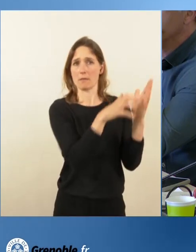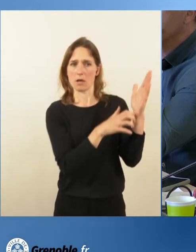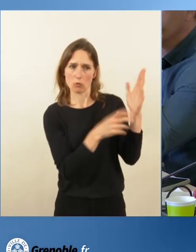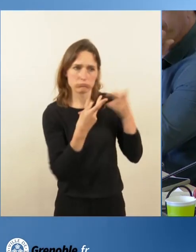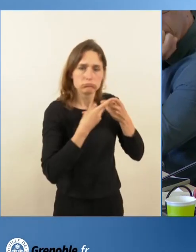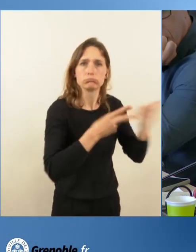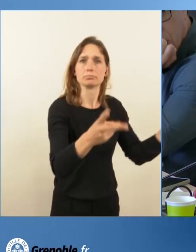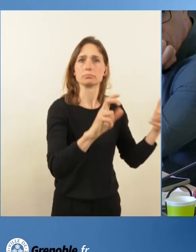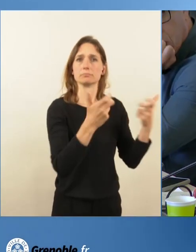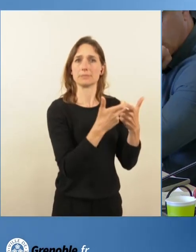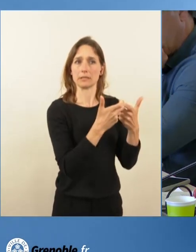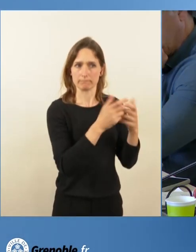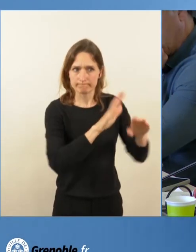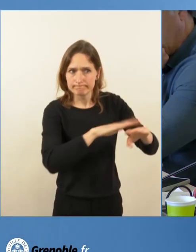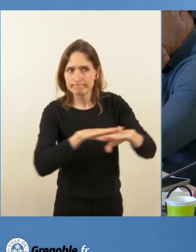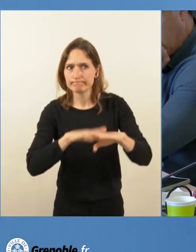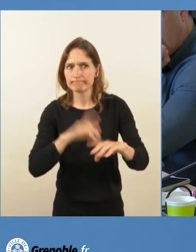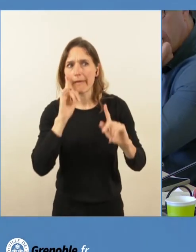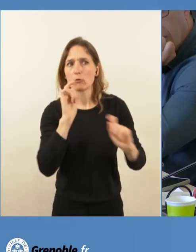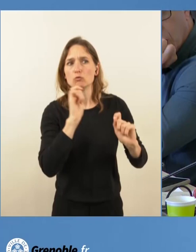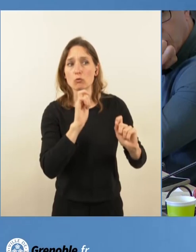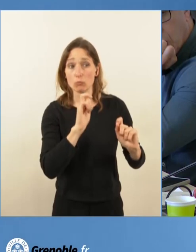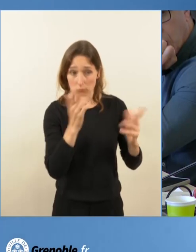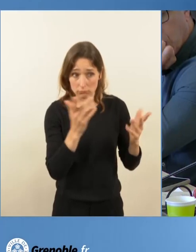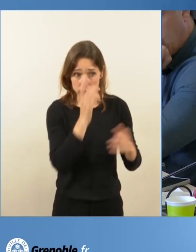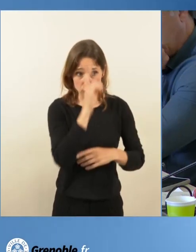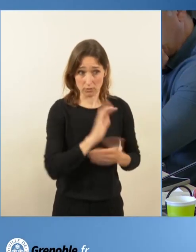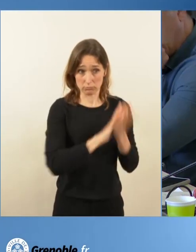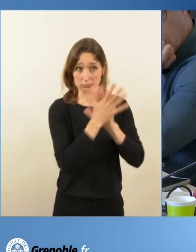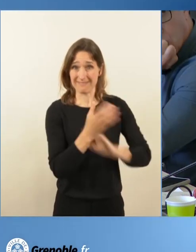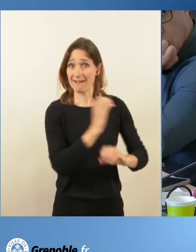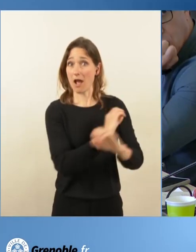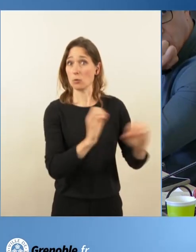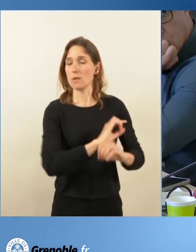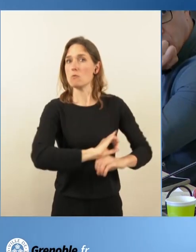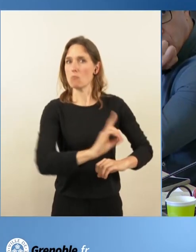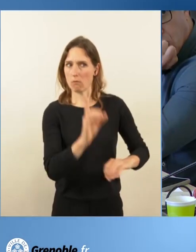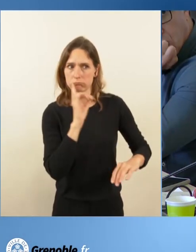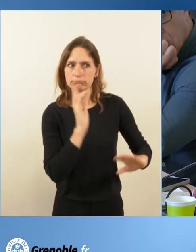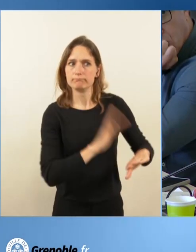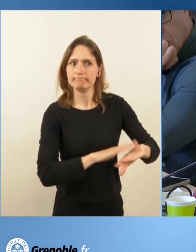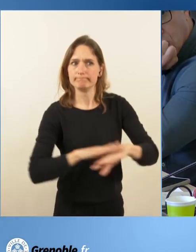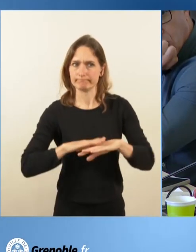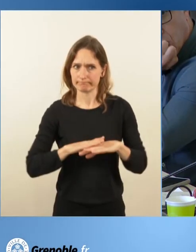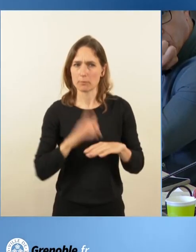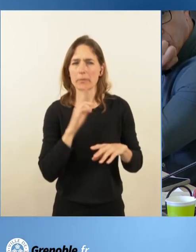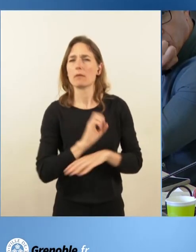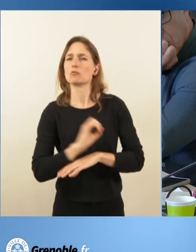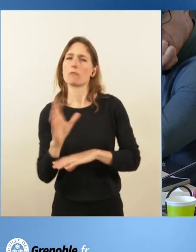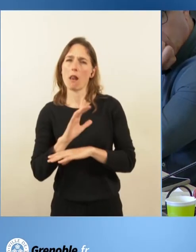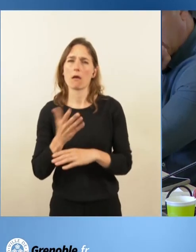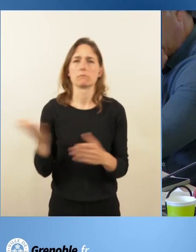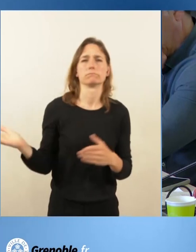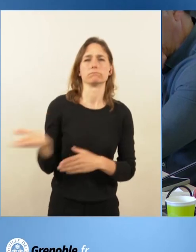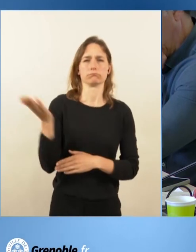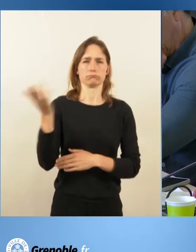de Grenoble ne devient pas gratuit contrairement au gros titre que nous avons pu lire suite aux interviews ayant suivi l'annonce du bouclier social et climatique les collections